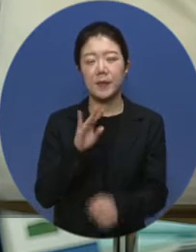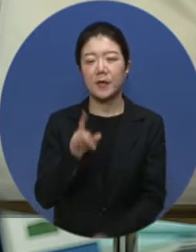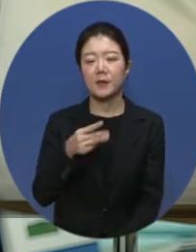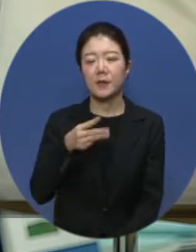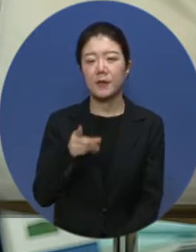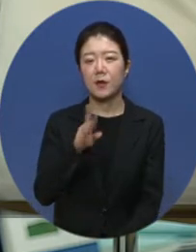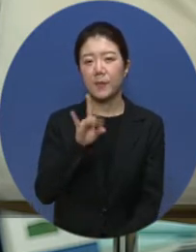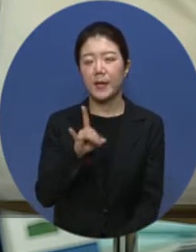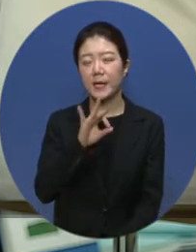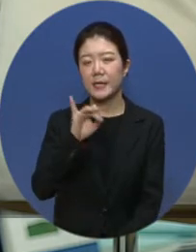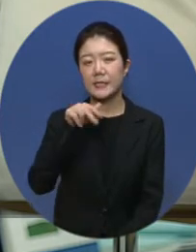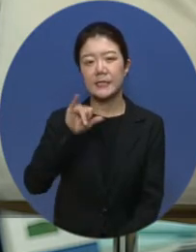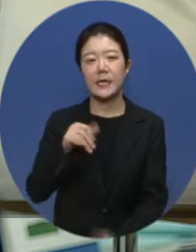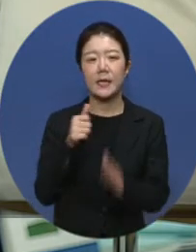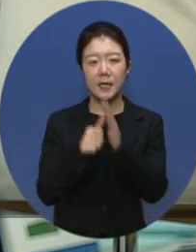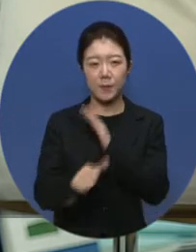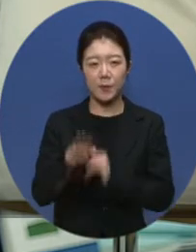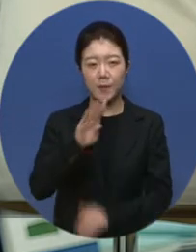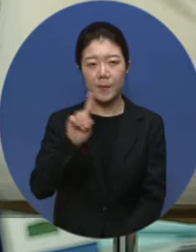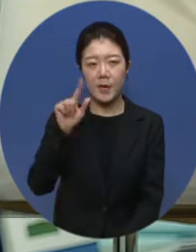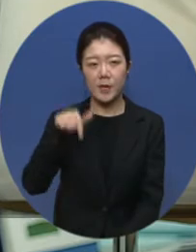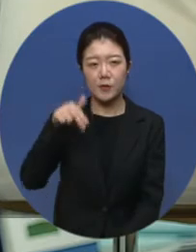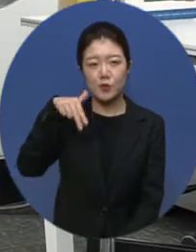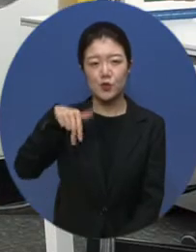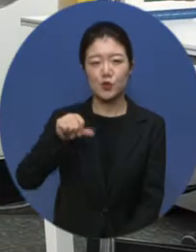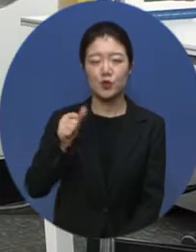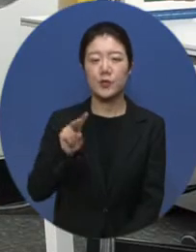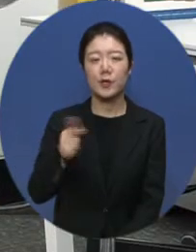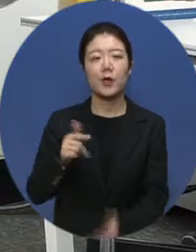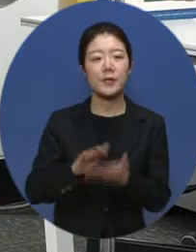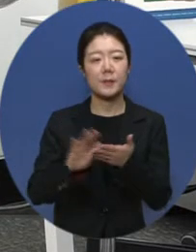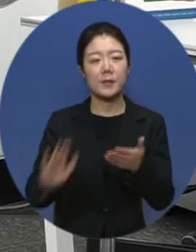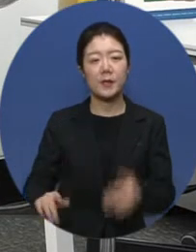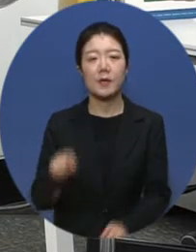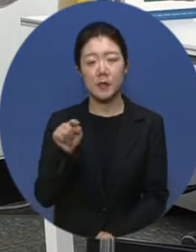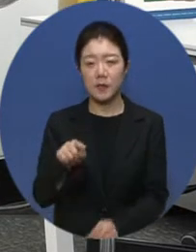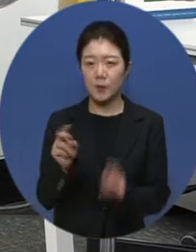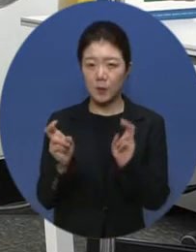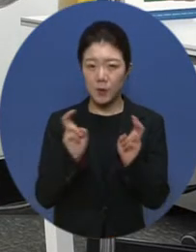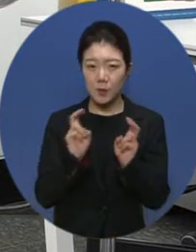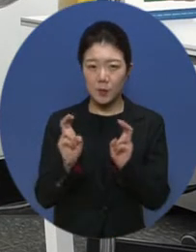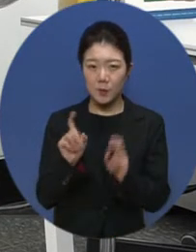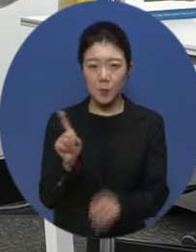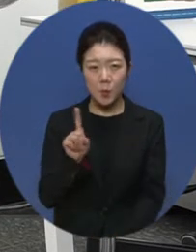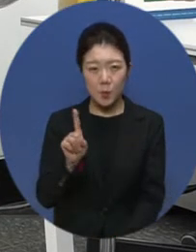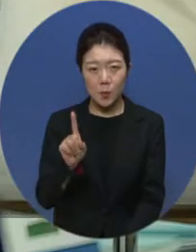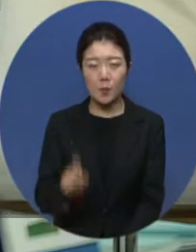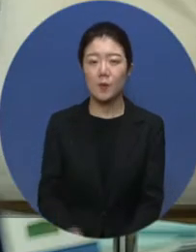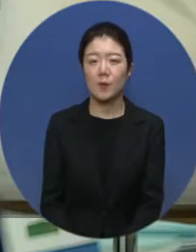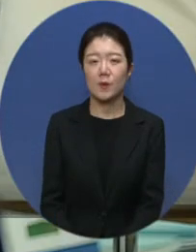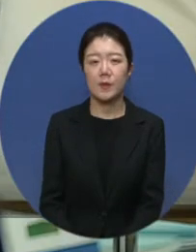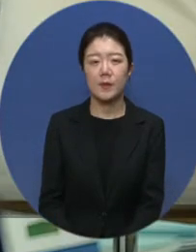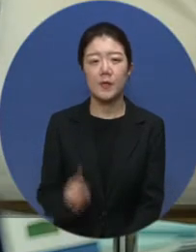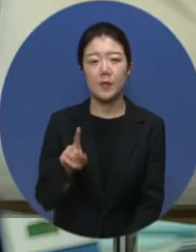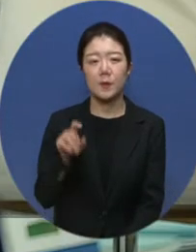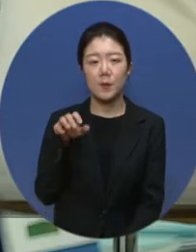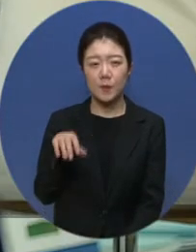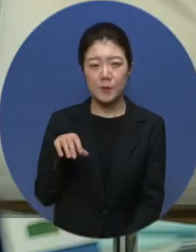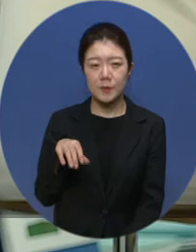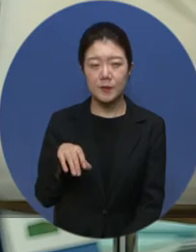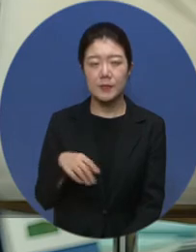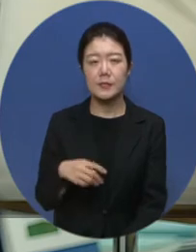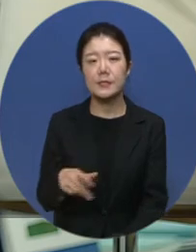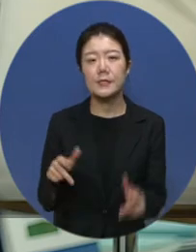베터 베이직의 대표 박주현입니다. 네. 베터 베이직은 어떤 곳인가요? 베터 베이직이라는